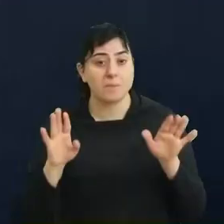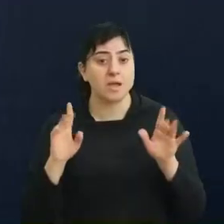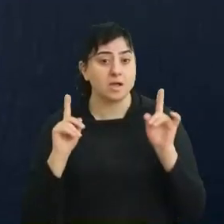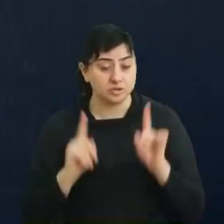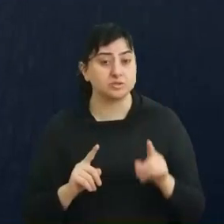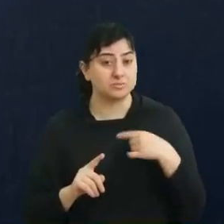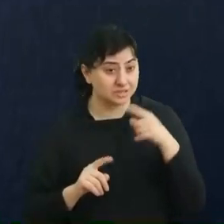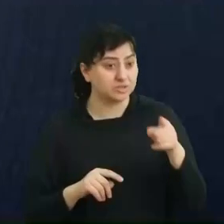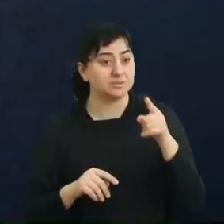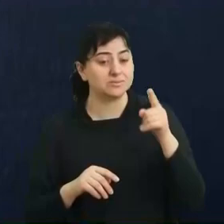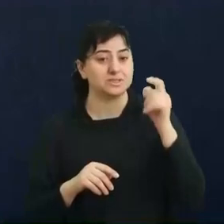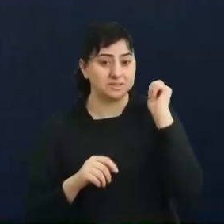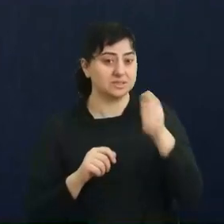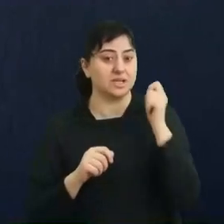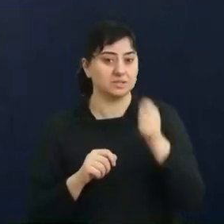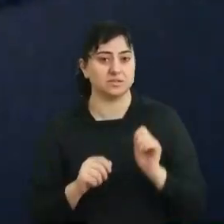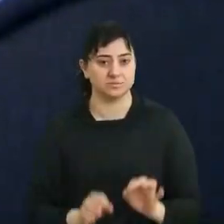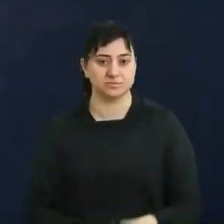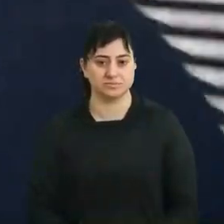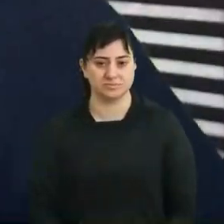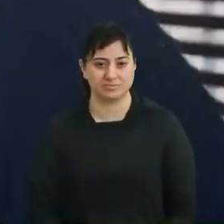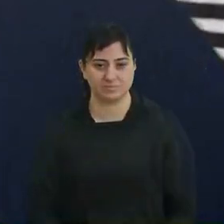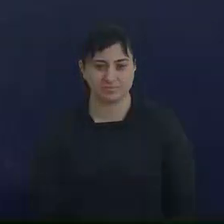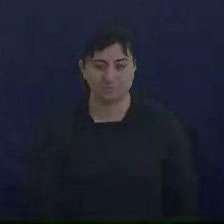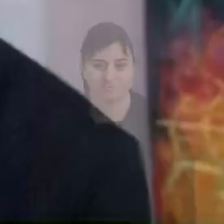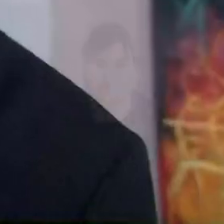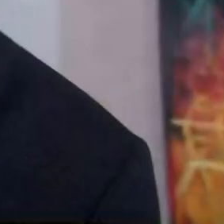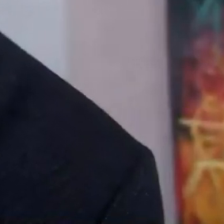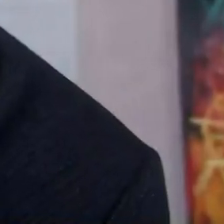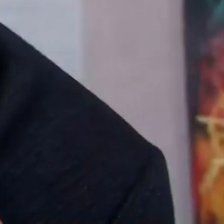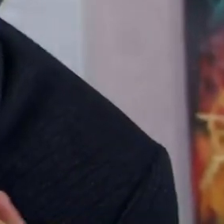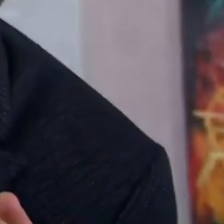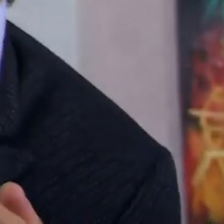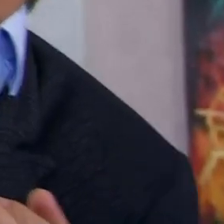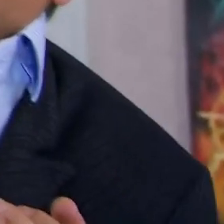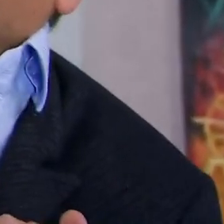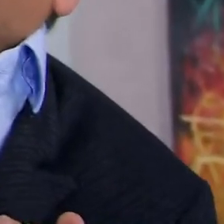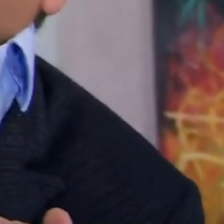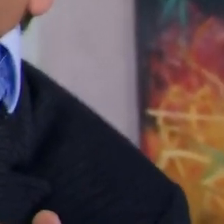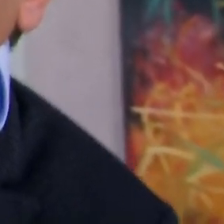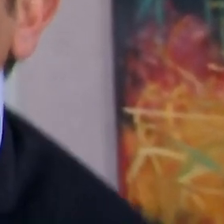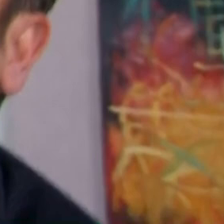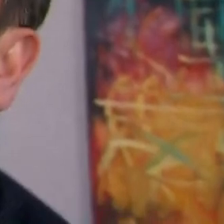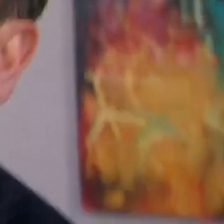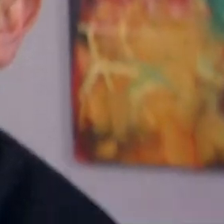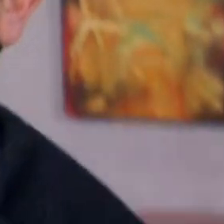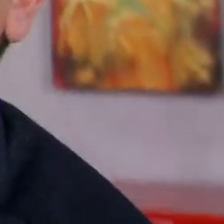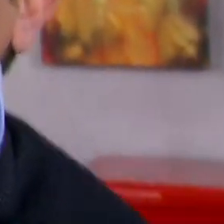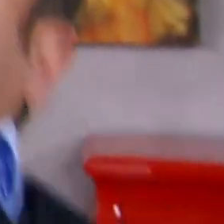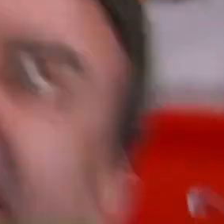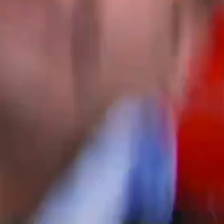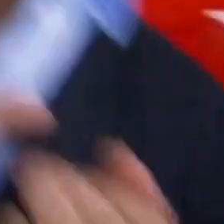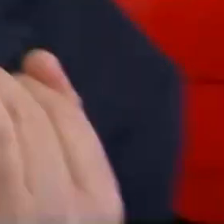Ama önce ben seni bir deneme tahtası yapacağım tabii. Bacak arasına bir tekme. Sarp'ın kaşlar havada, gözler pörtlemiş,